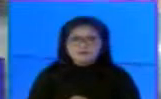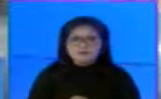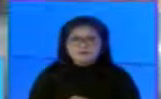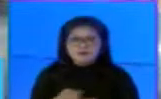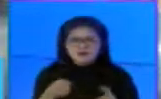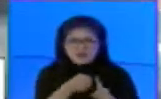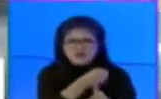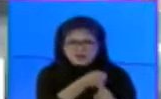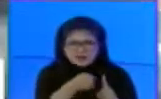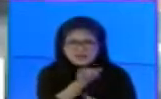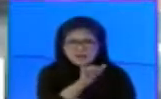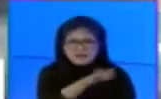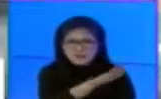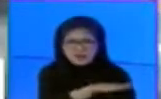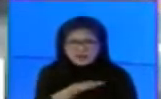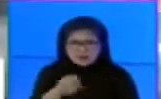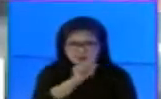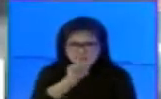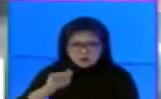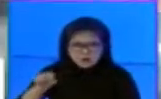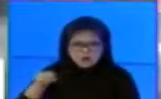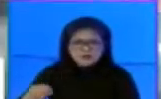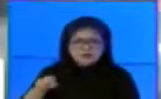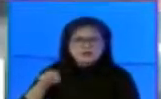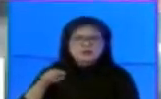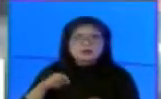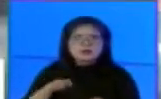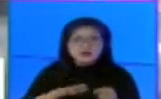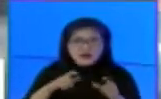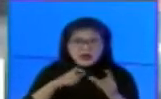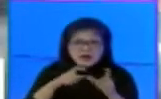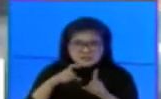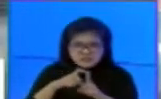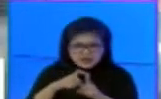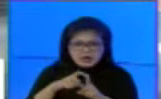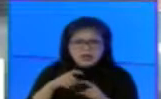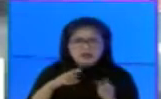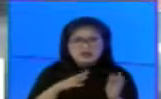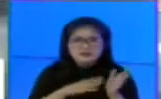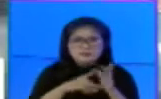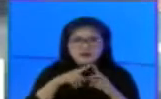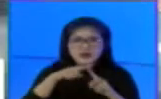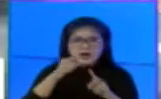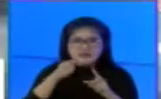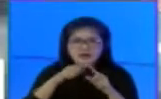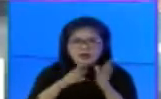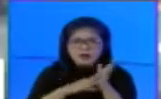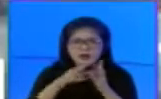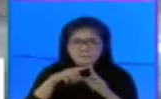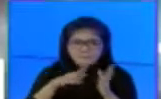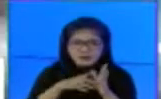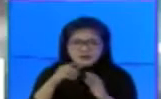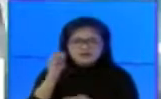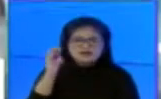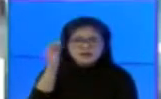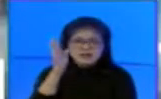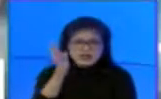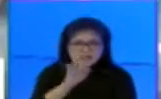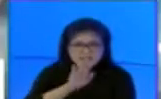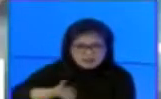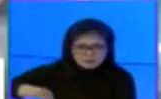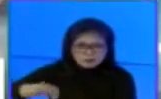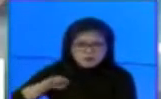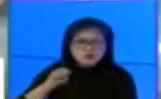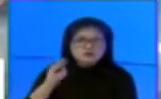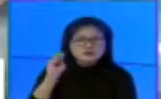Pemirsa, kekerasan terhadap siswa juga terjadi di sebuah sekolah dasar di Matraman, Jakarta Timur dan ramai di media sosial. Seorang siswa kelas 6